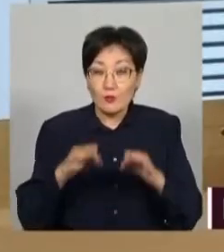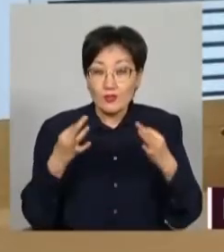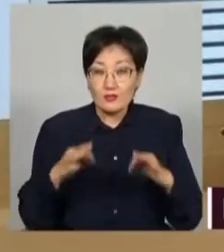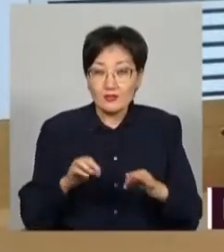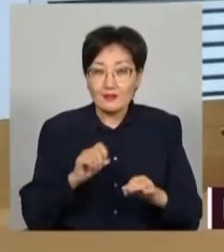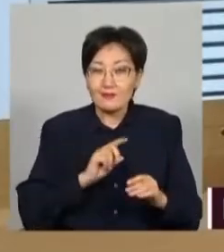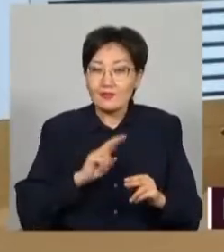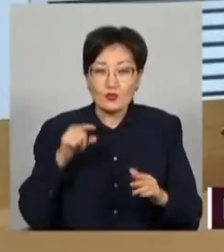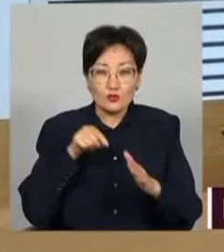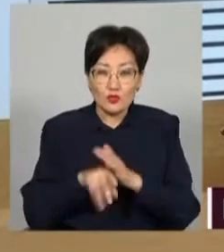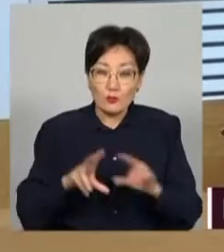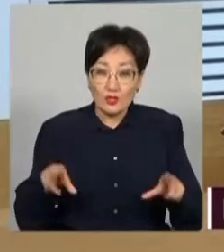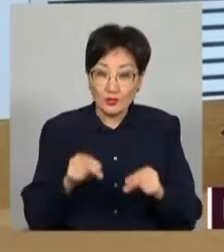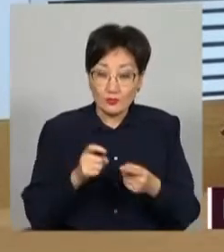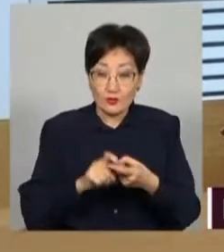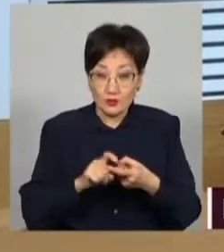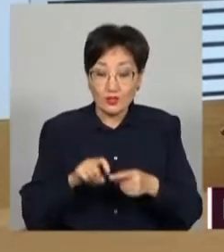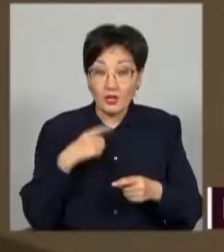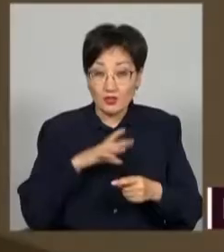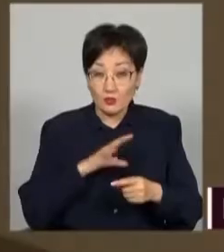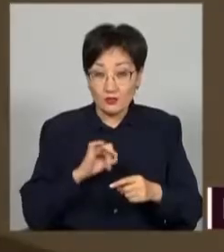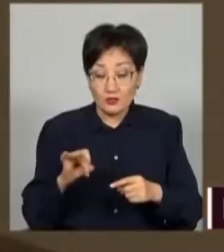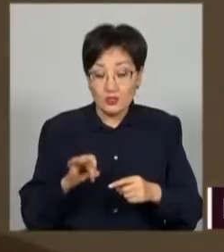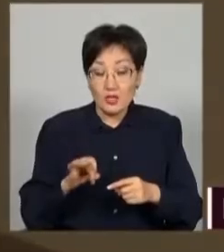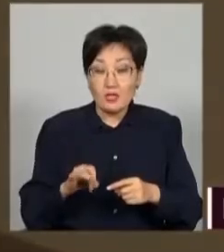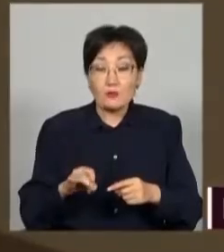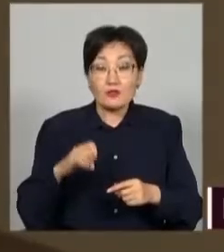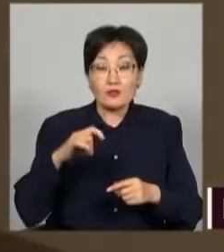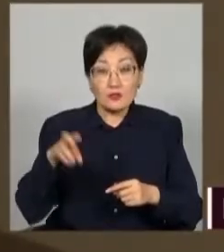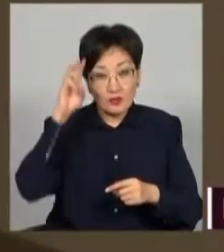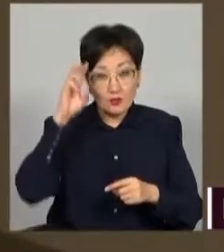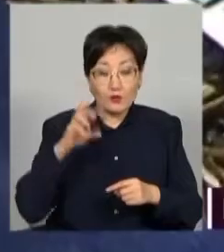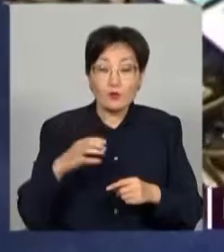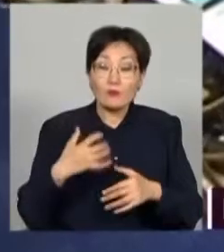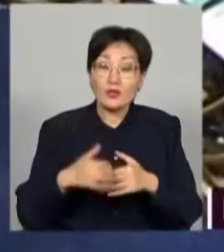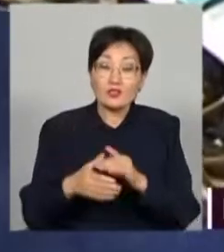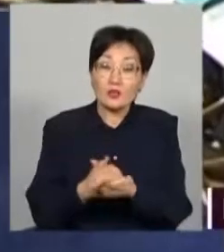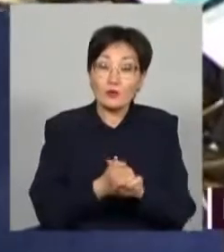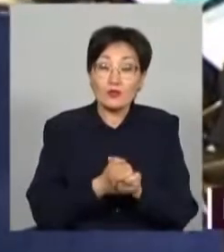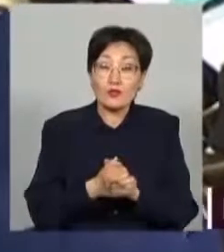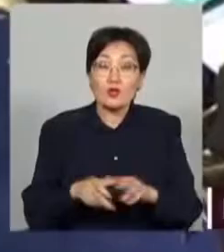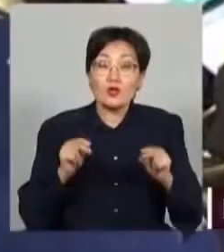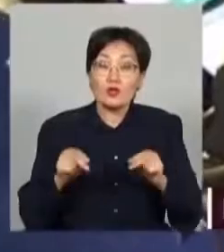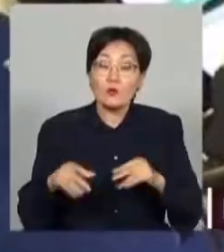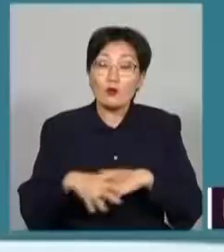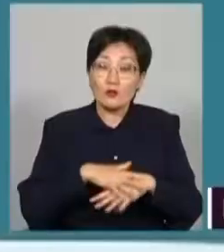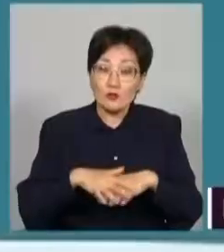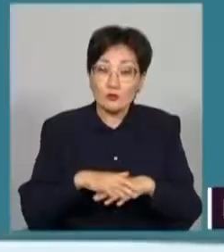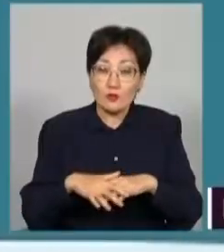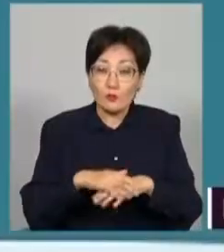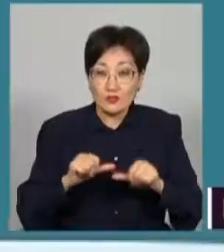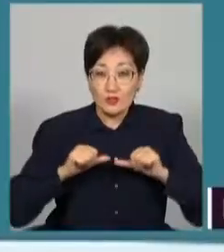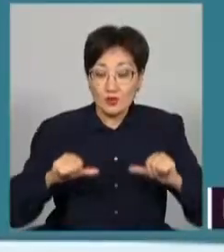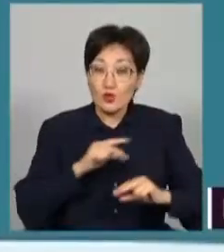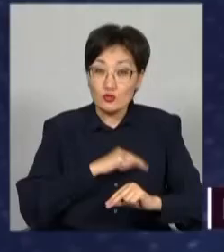қол сұқпауына кепілдік беру туралы да айтылды. Бұдан бөлек ел мен мемлекет арасын жақындату, ашық қоғам қалыптастыру үшін қоғамдық